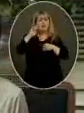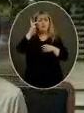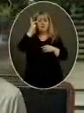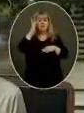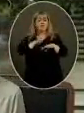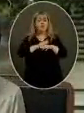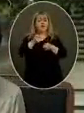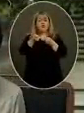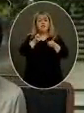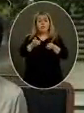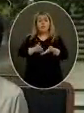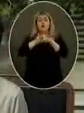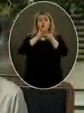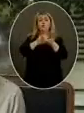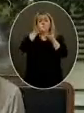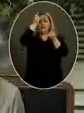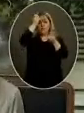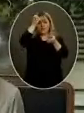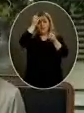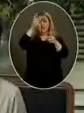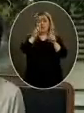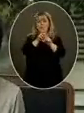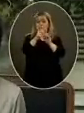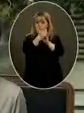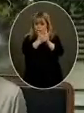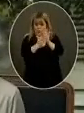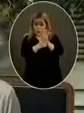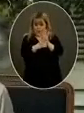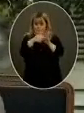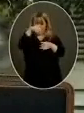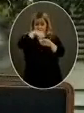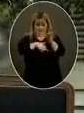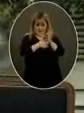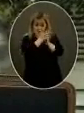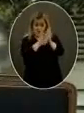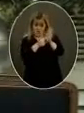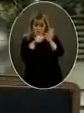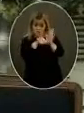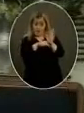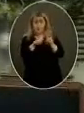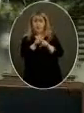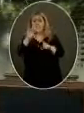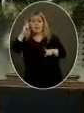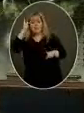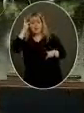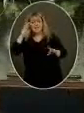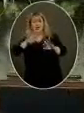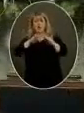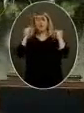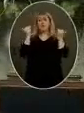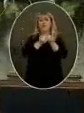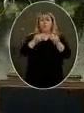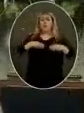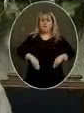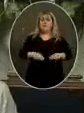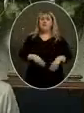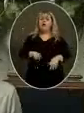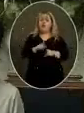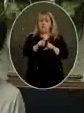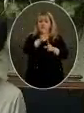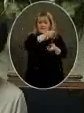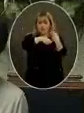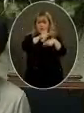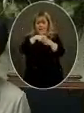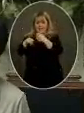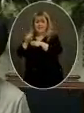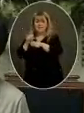informationnelles et une loi. Et dans la loi et dans la politique, dorénavant, tous les ministères et organismes, et ça comprend les deux